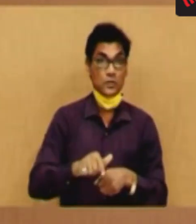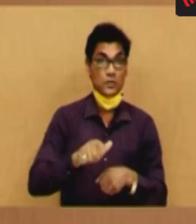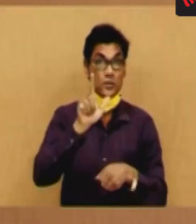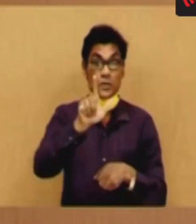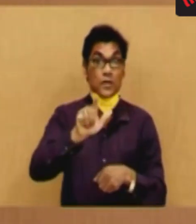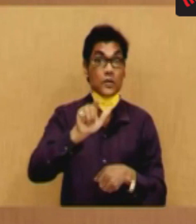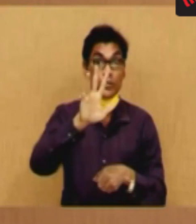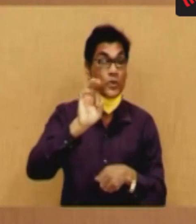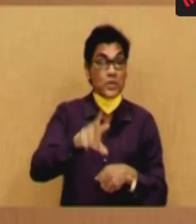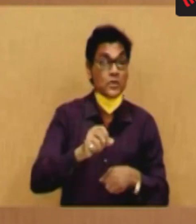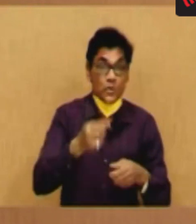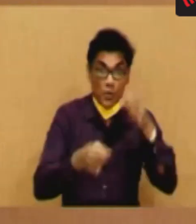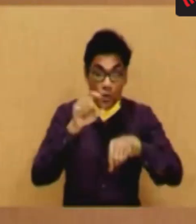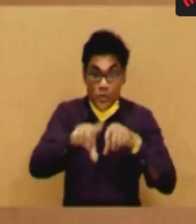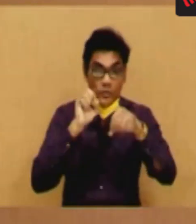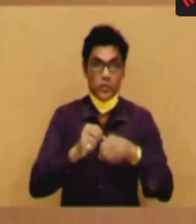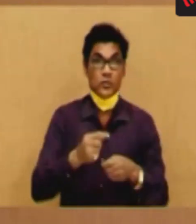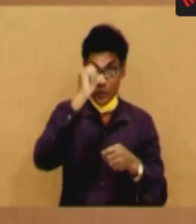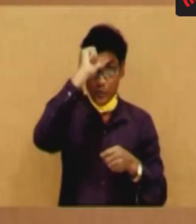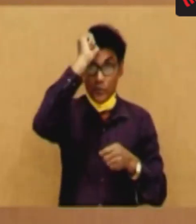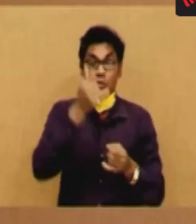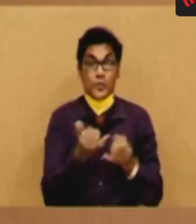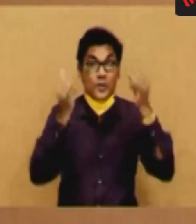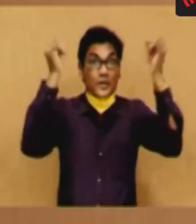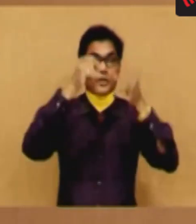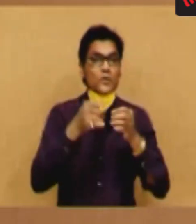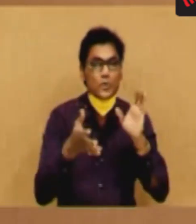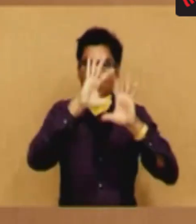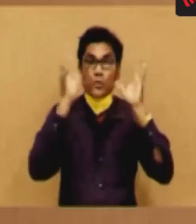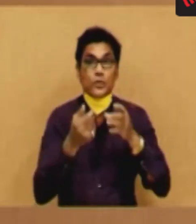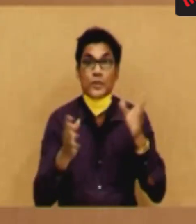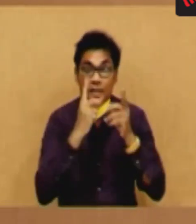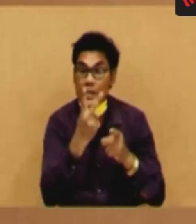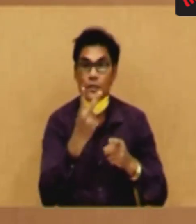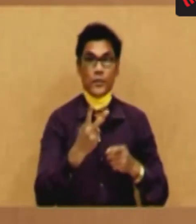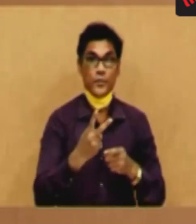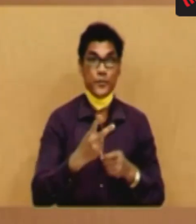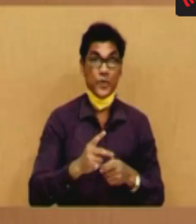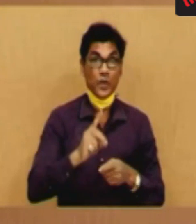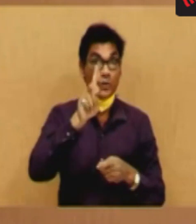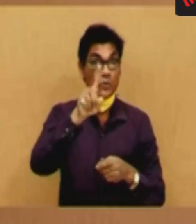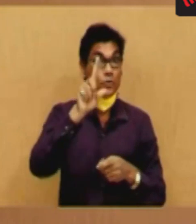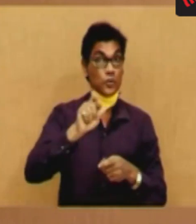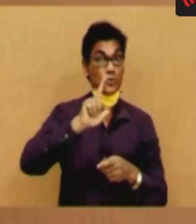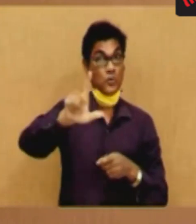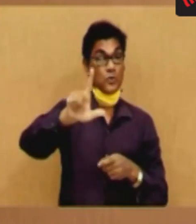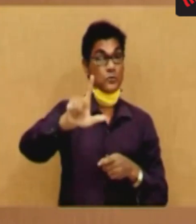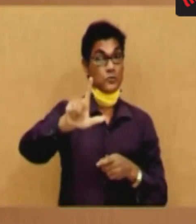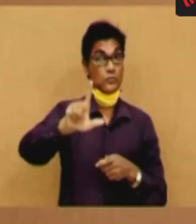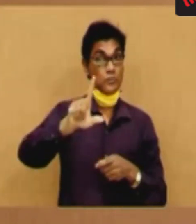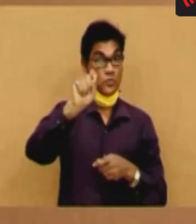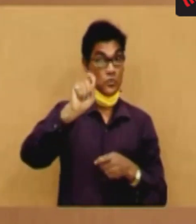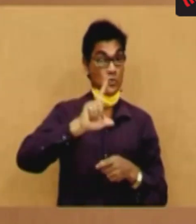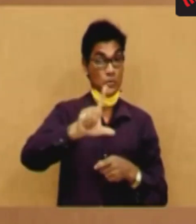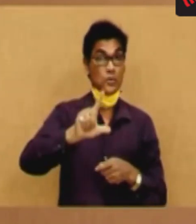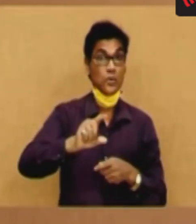77,150 नमूना परीक्षा। सर्वभारतीय स्तर जदि आमे देखिबा सर्वभारतीय स्तर रे वर्तमान 10 लक्ष रे